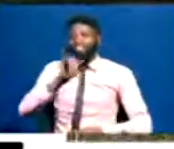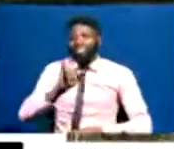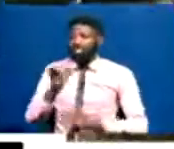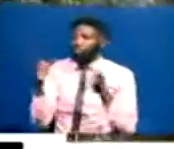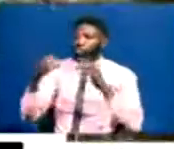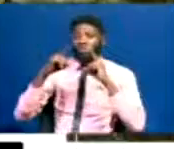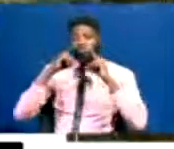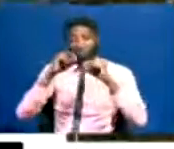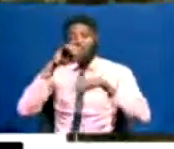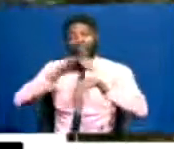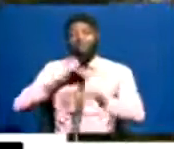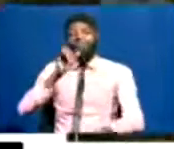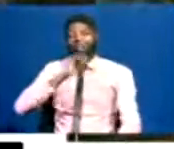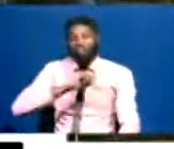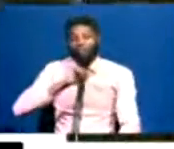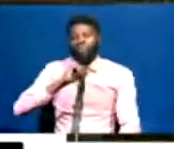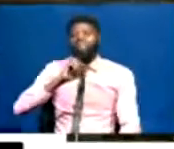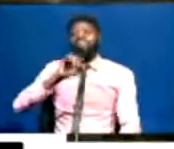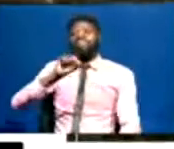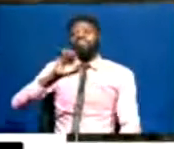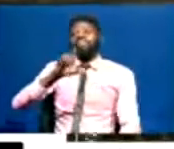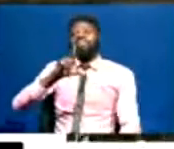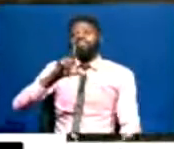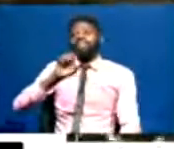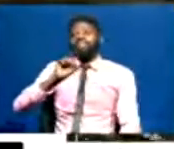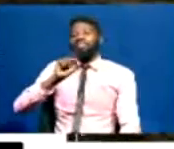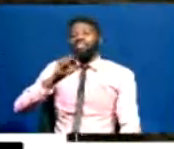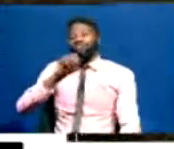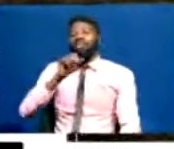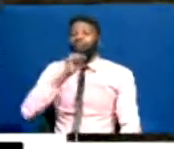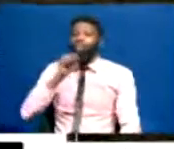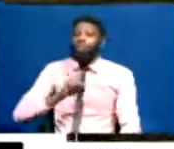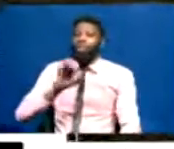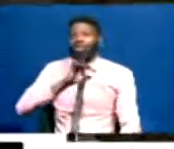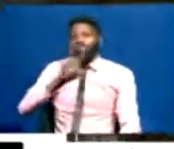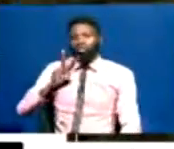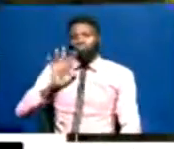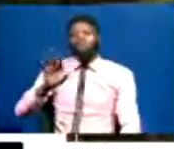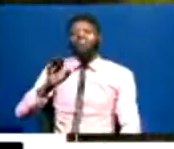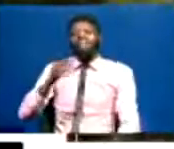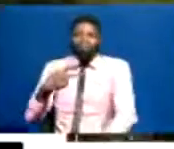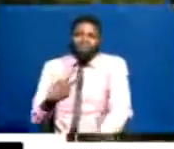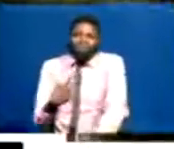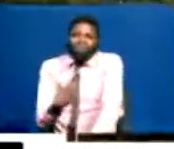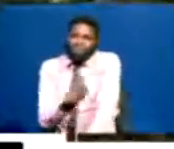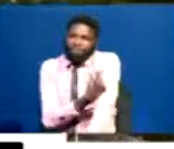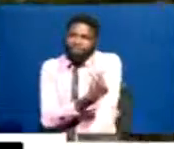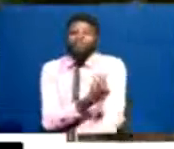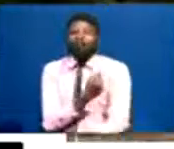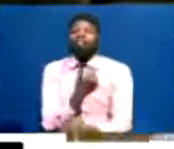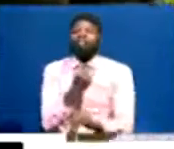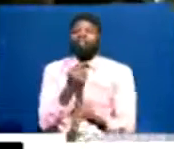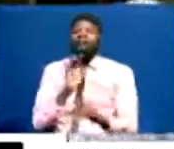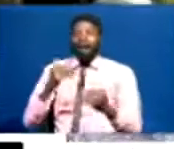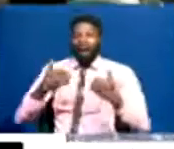walimnasa Celestino Ine mwenye umri wa miaka 32 akisafirisha dawa hizo alizokuwa amezificha kwenye nguo akitumia pikipiki yenye